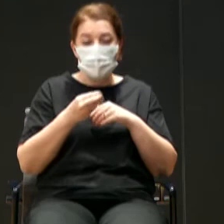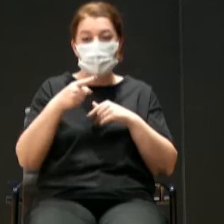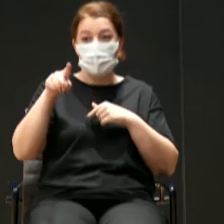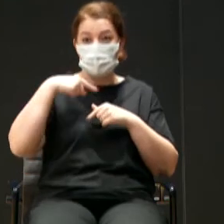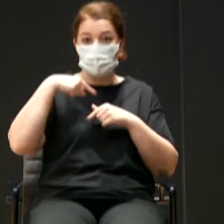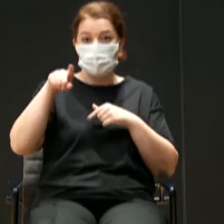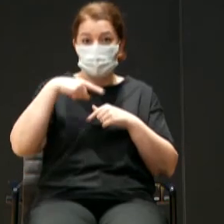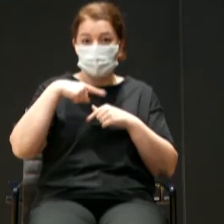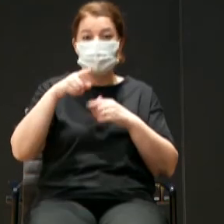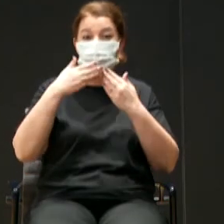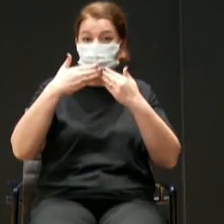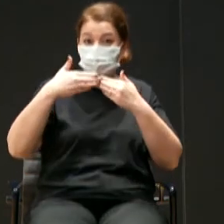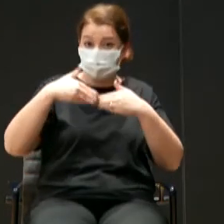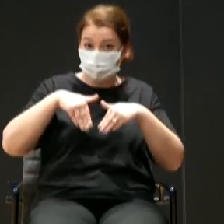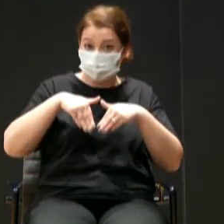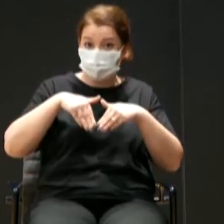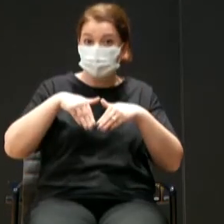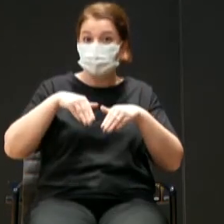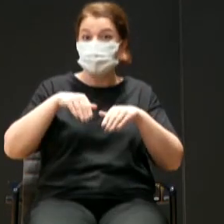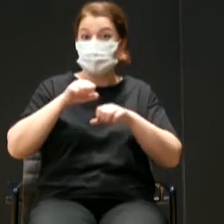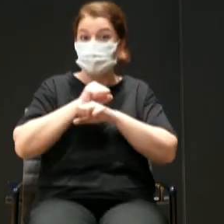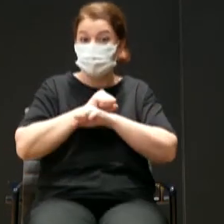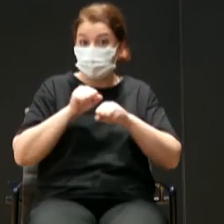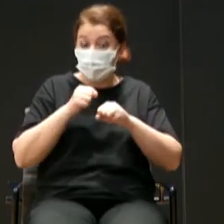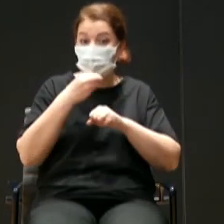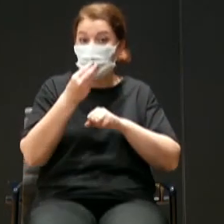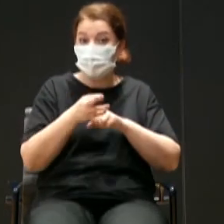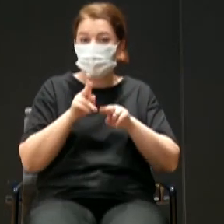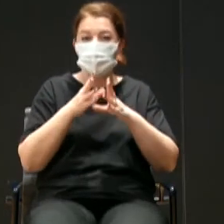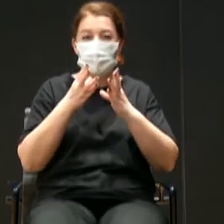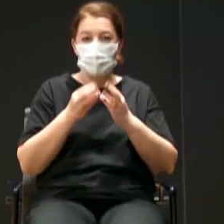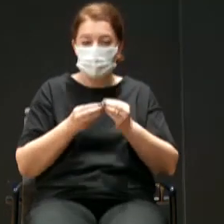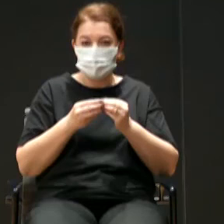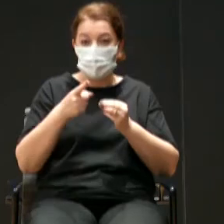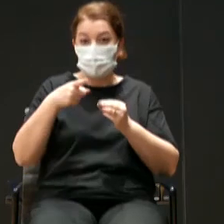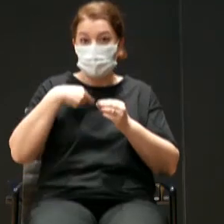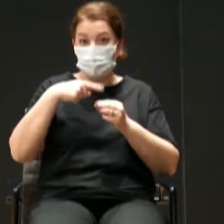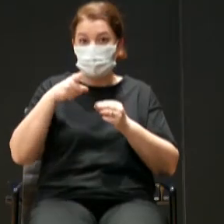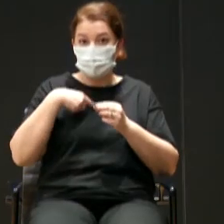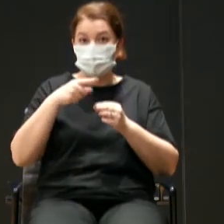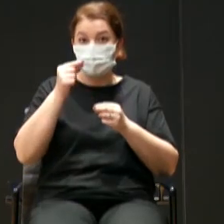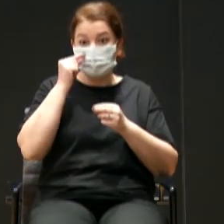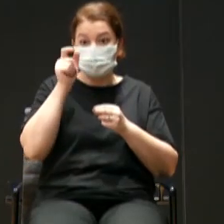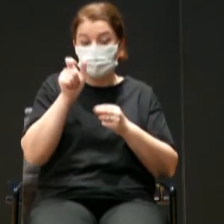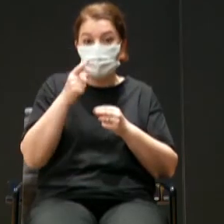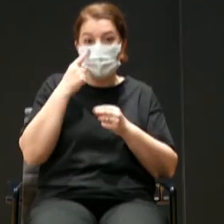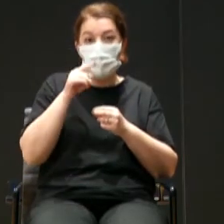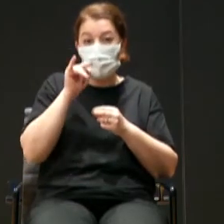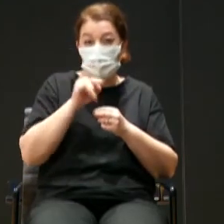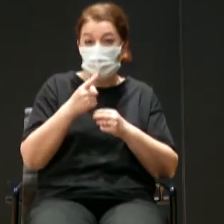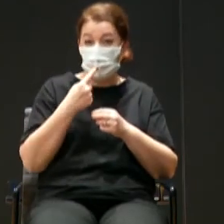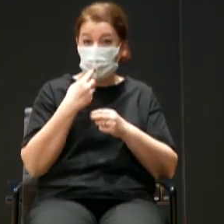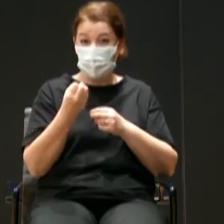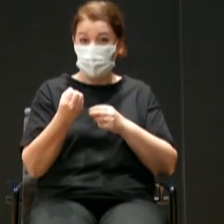birbirimizin sınırlarını işgal edecek hale gelirse, yani birbirimize, kişilik hakkımıza bir